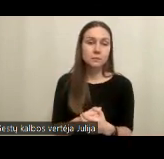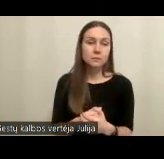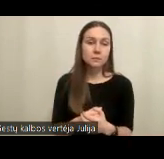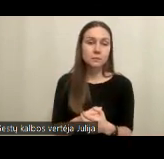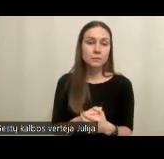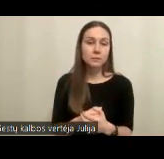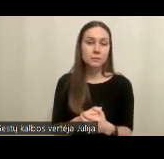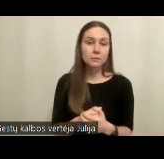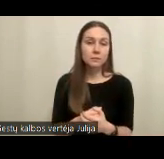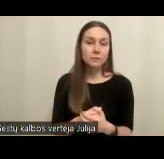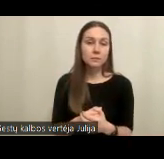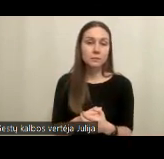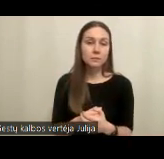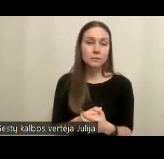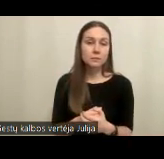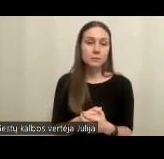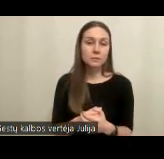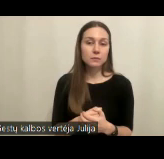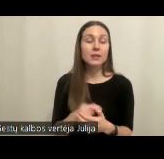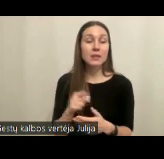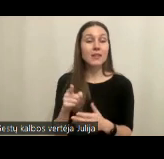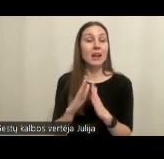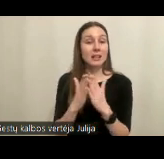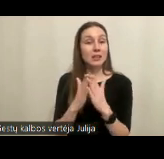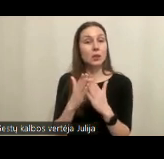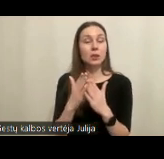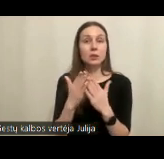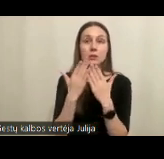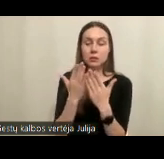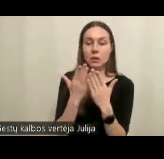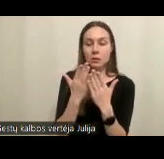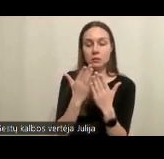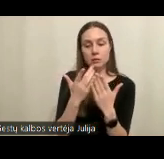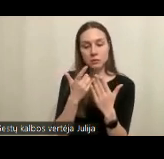Taip, tai nebus jau skaitimas malonumui.